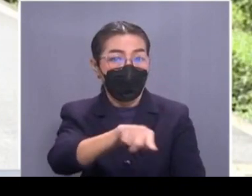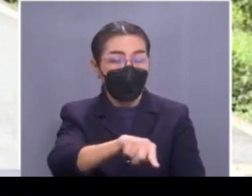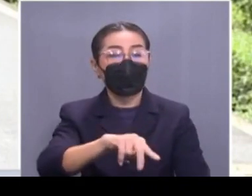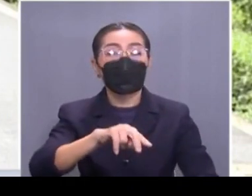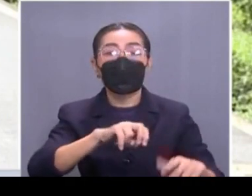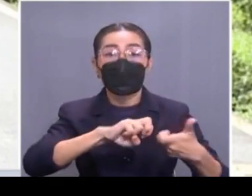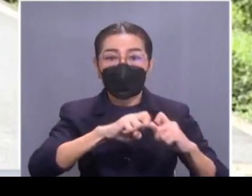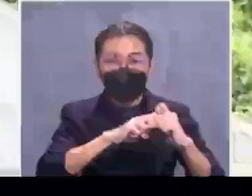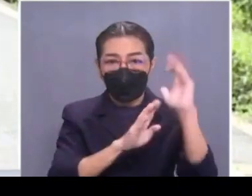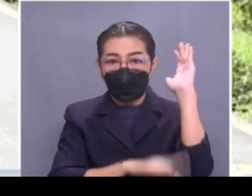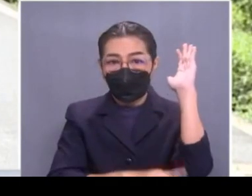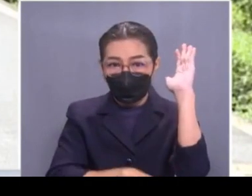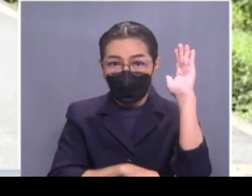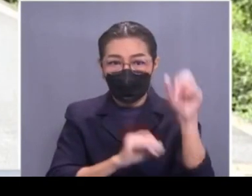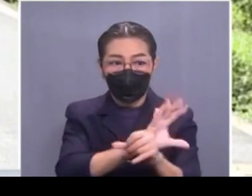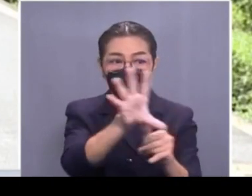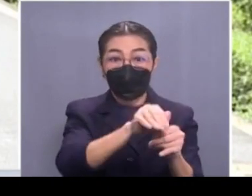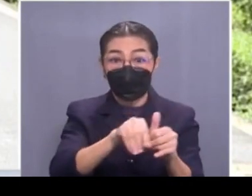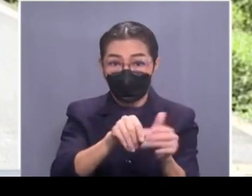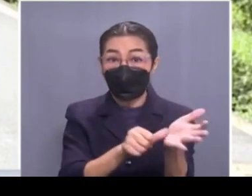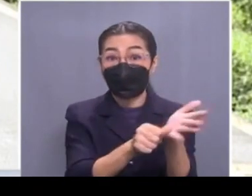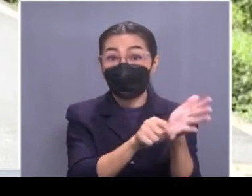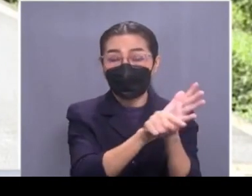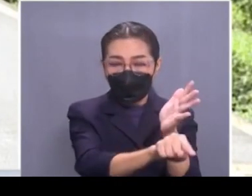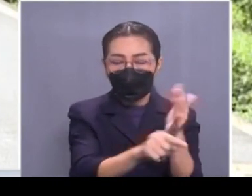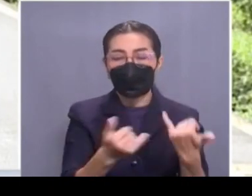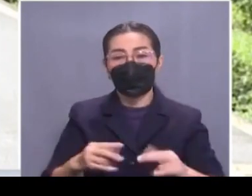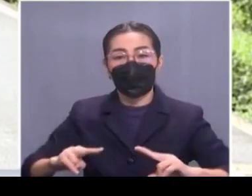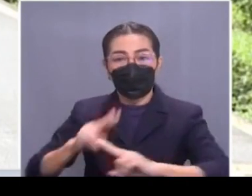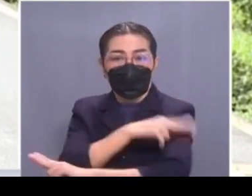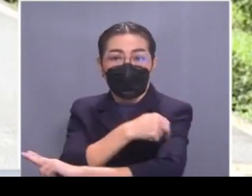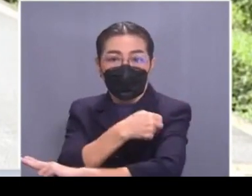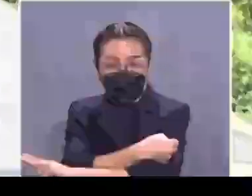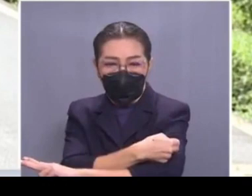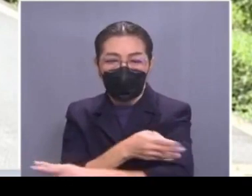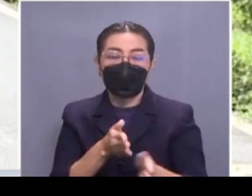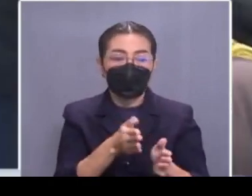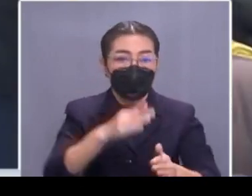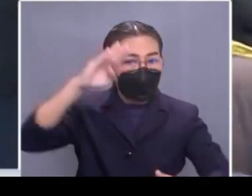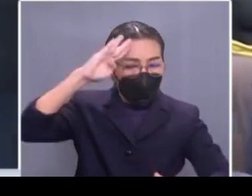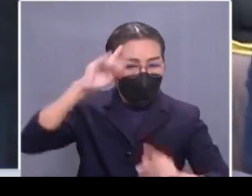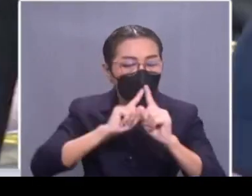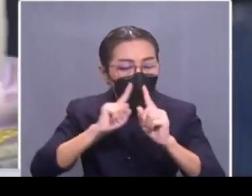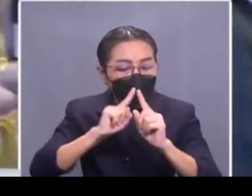ดชายแดนใต้นั้นวันนี้มีการเคลียร์กันแล้วนะคะระหว่างรัฐมนตรีสาธารณสุขและหน่วยงานด้านความมั่นคงค่ะ